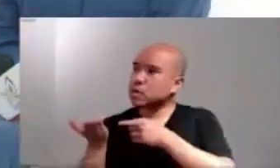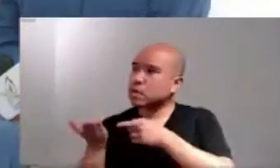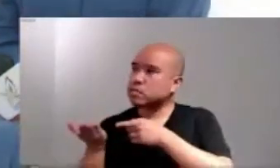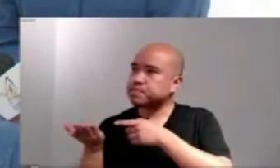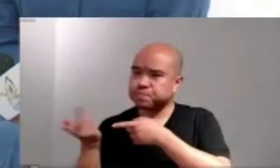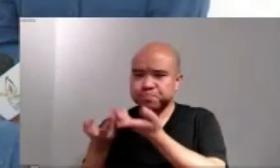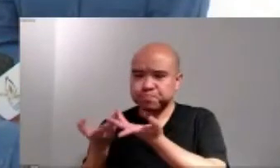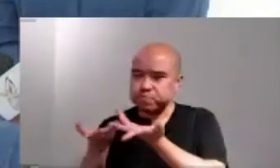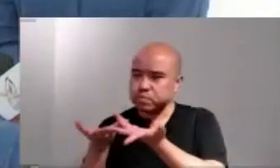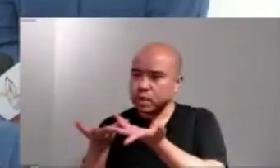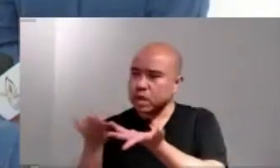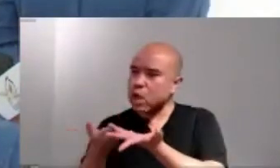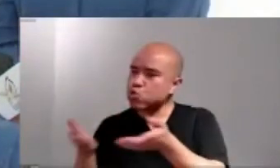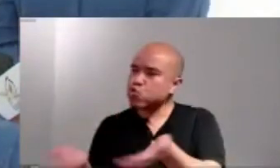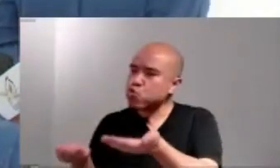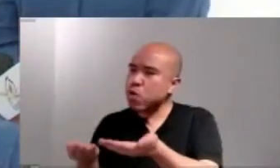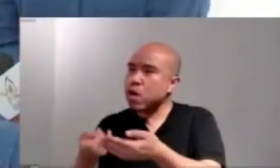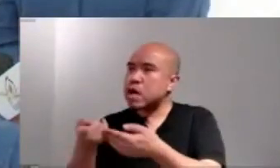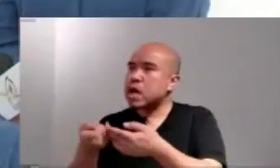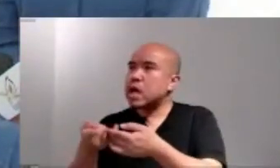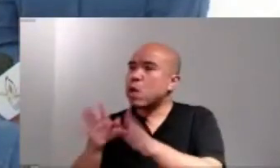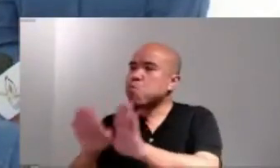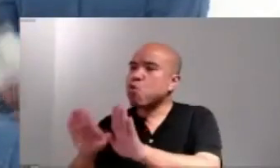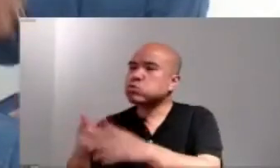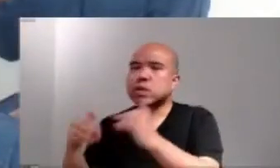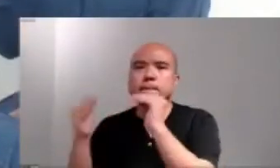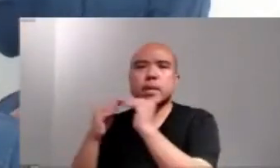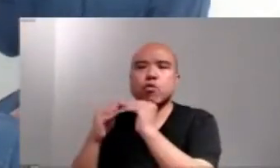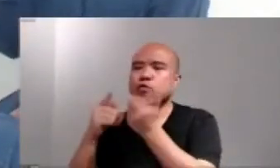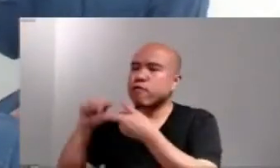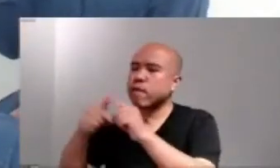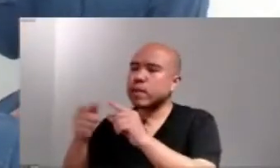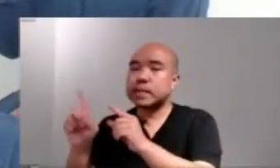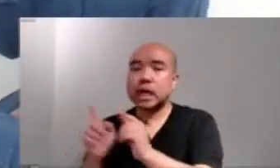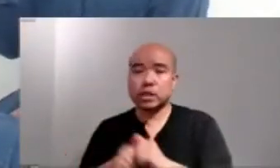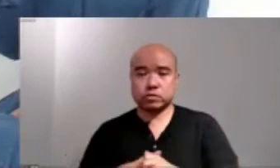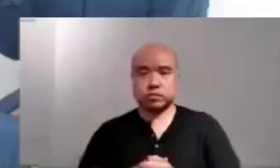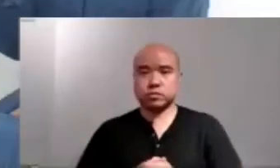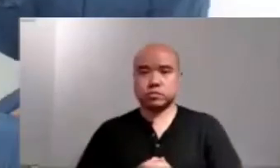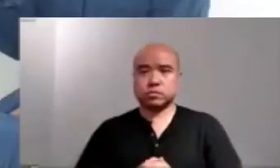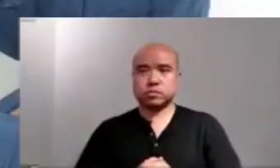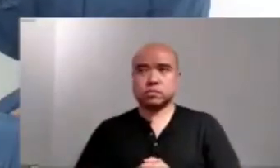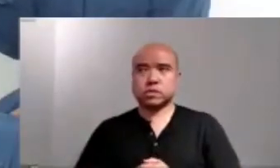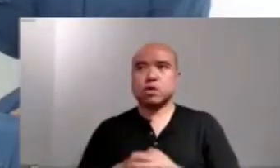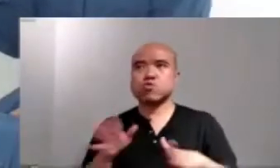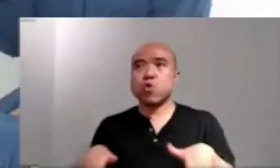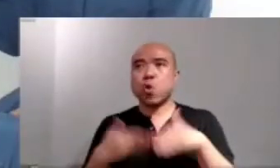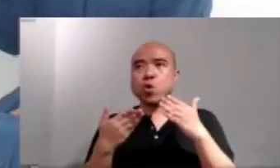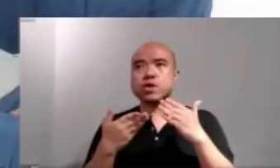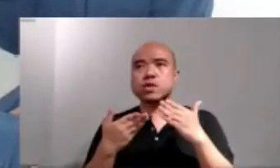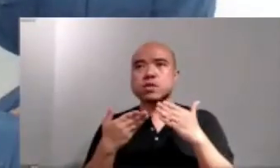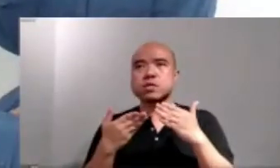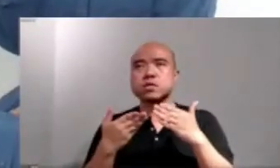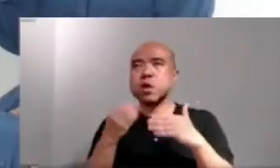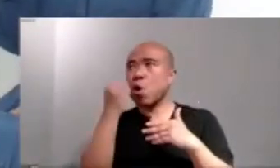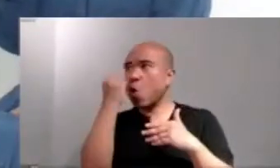到啲可以資助呢個平台嘅運作咧？ 其實咧，最初我哋做嗰時，香港係未